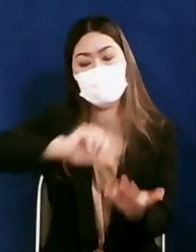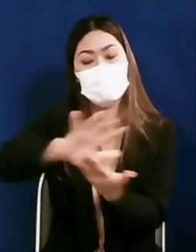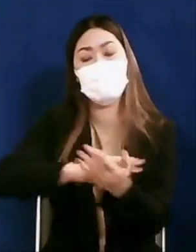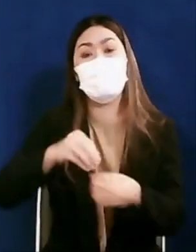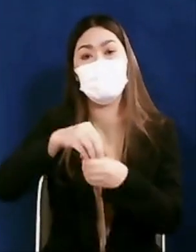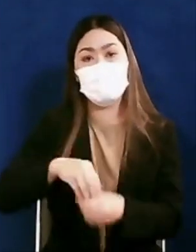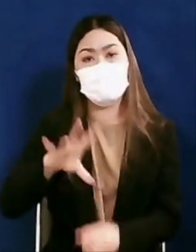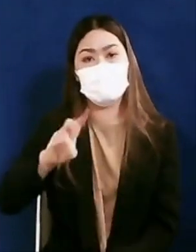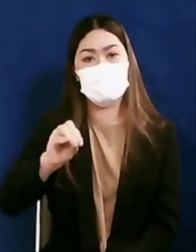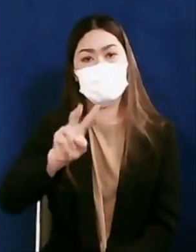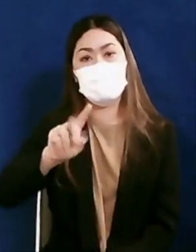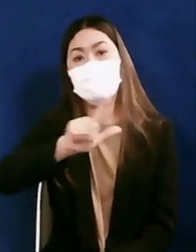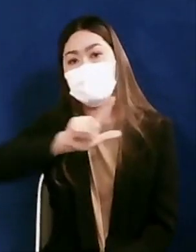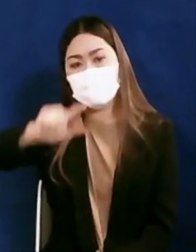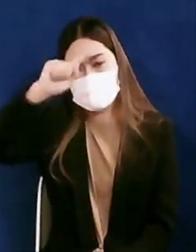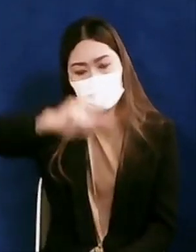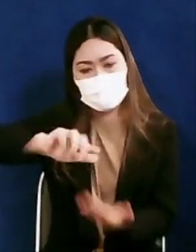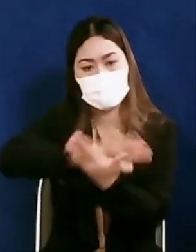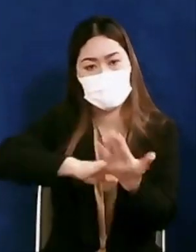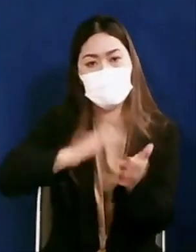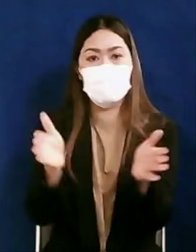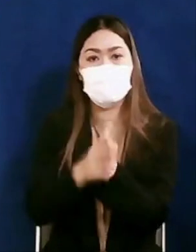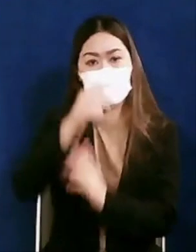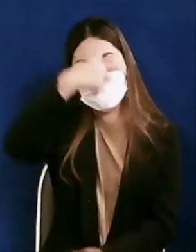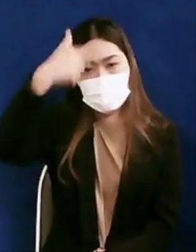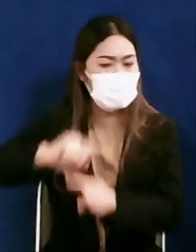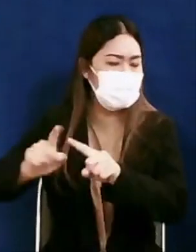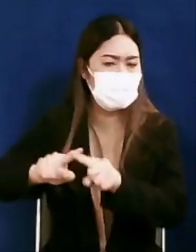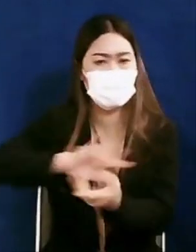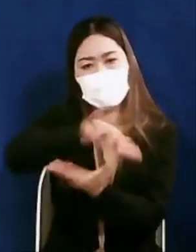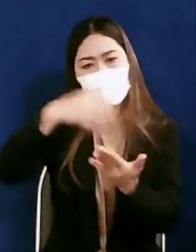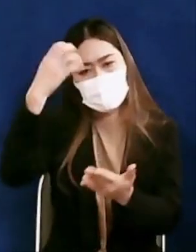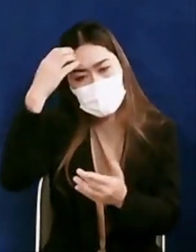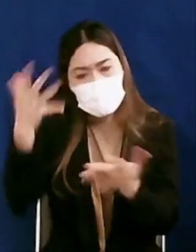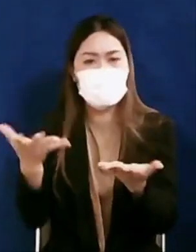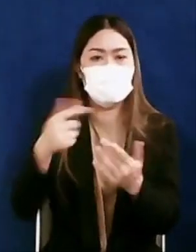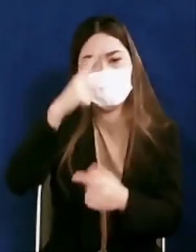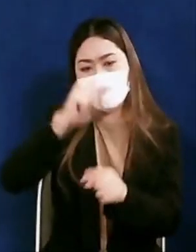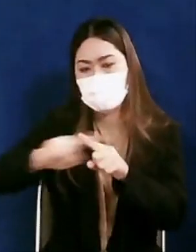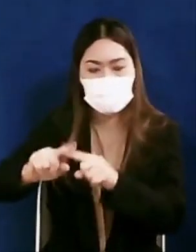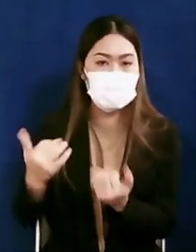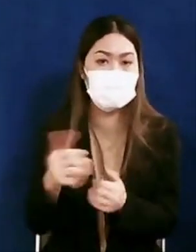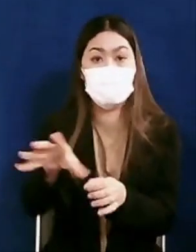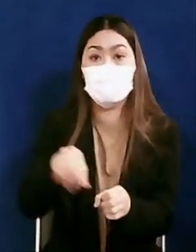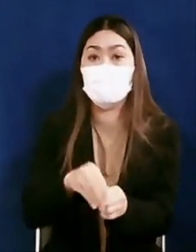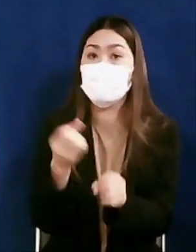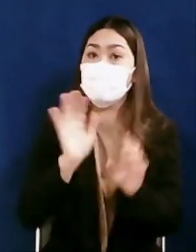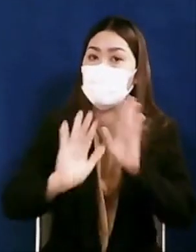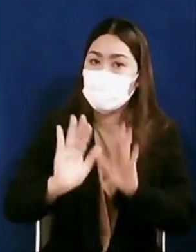ทยประมาณ72ล้านนั่นคือคนไทยบวกกับคนต่างชาติเนี่ยนะครับก็ได้อัตราความชุกของการติดเชื้อมาประ